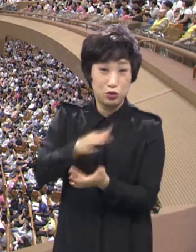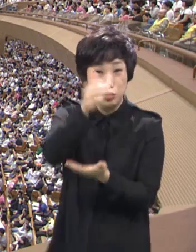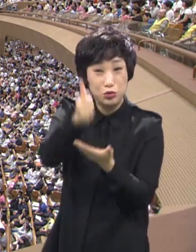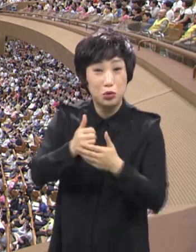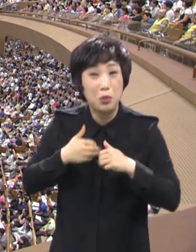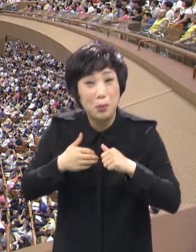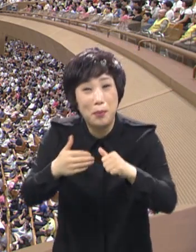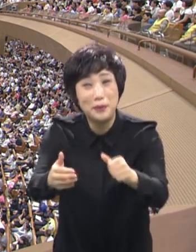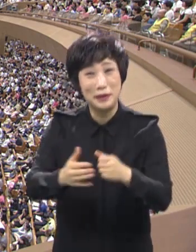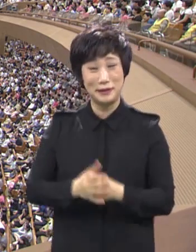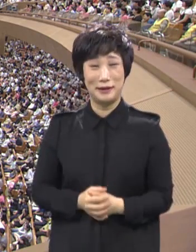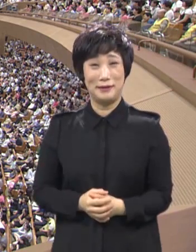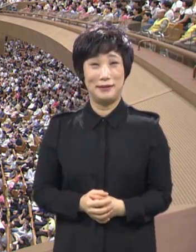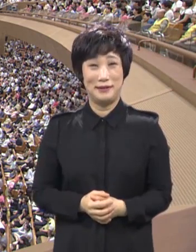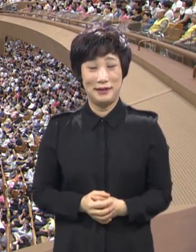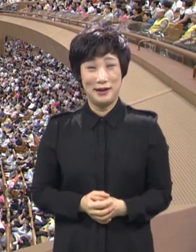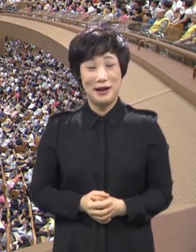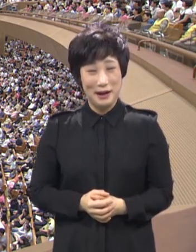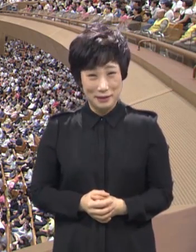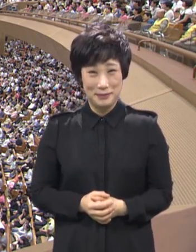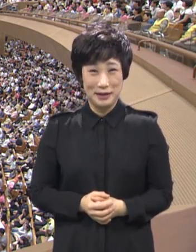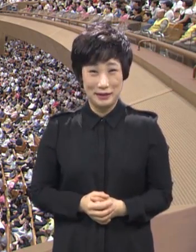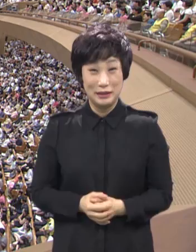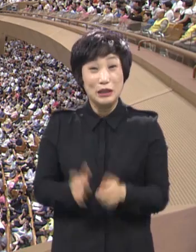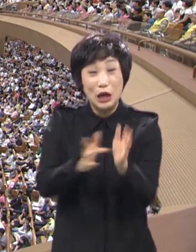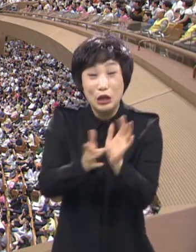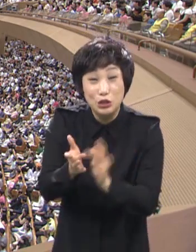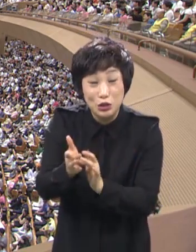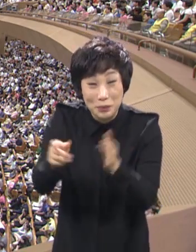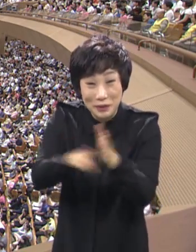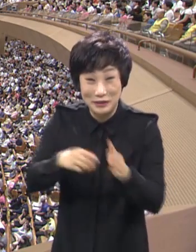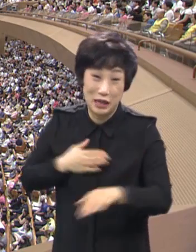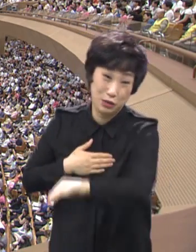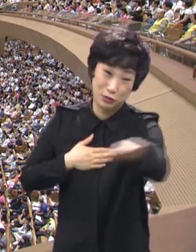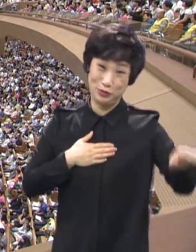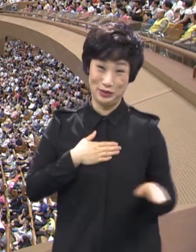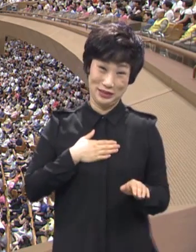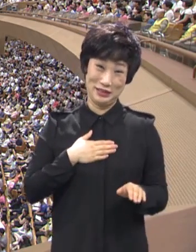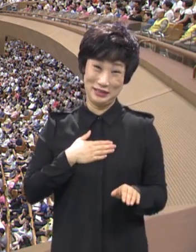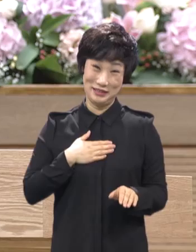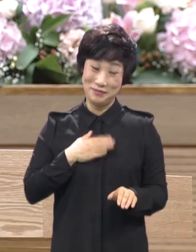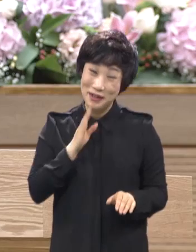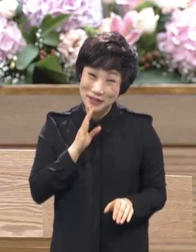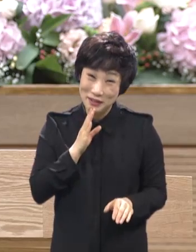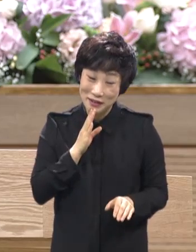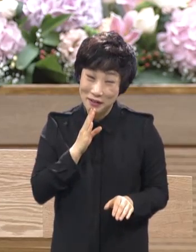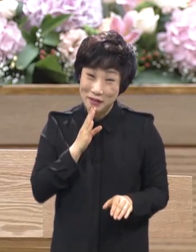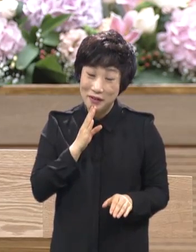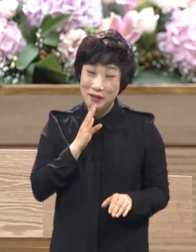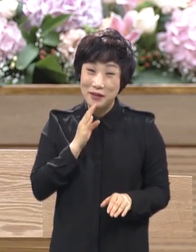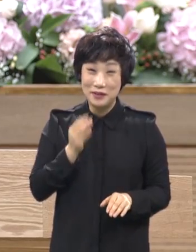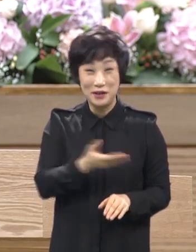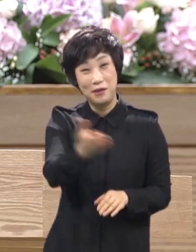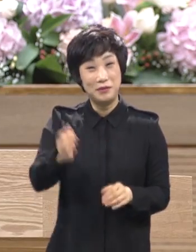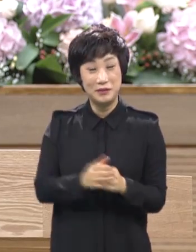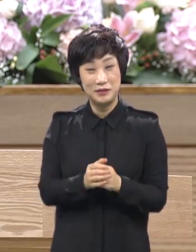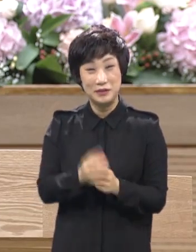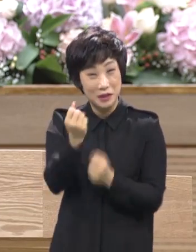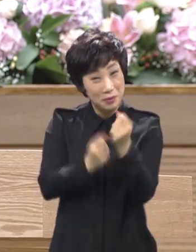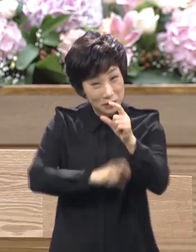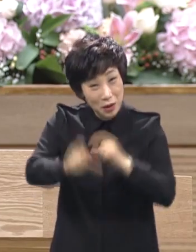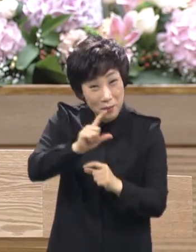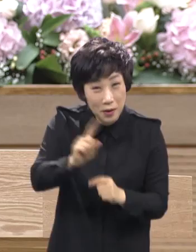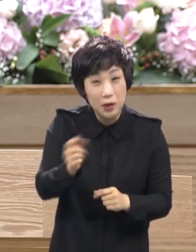독생자를 주셨으니 이는 저를 믿는 자마다, 이 말을 더 말하면 이는